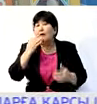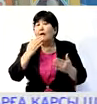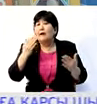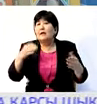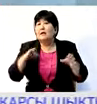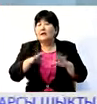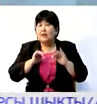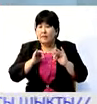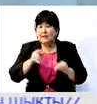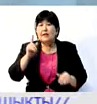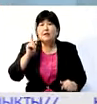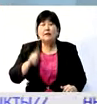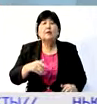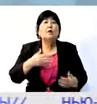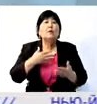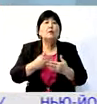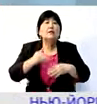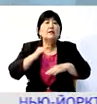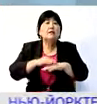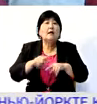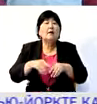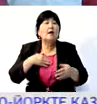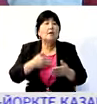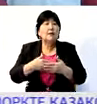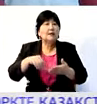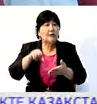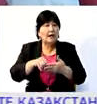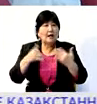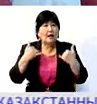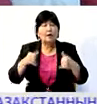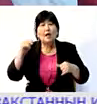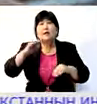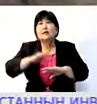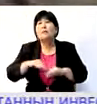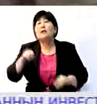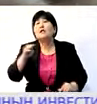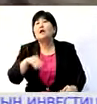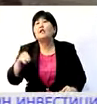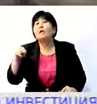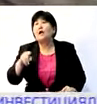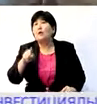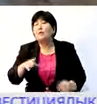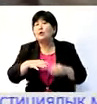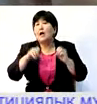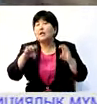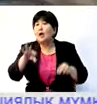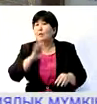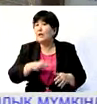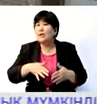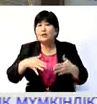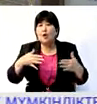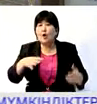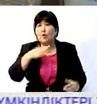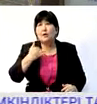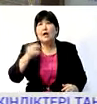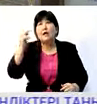рейтингтегі позициясын білдім. Өз сыныбының сабақ барысындағы белсенділігіне тәнті болған пән мұғалімі Жанат Мамақатова мұндай тәжірибенің пайдасы мол дейді.